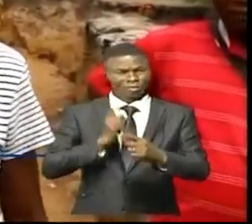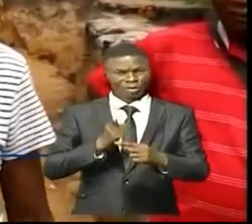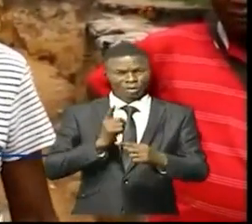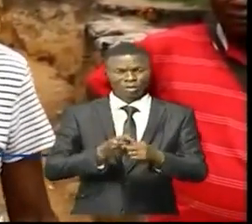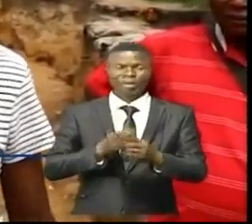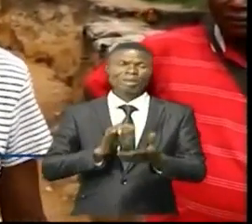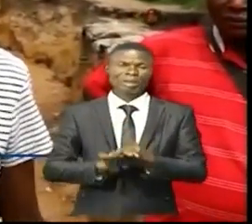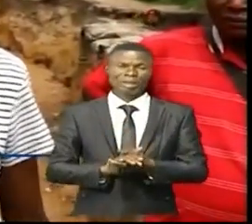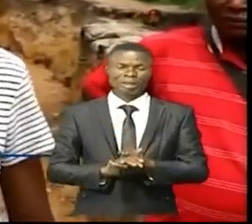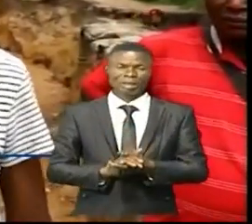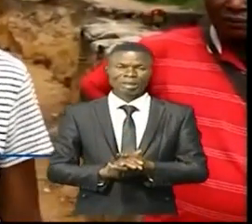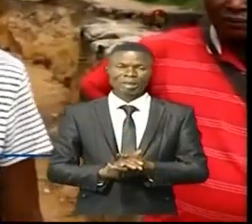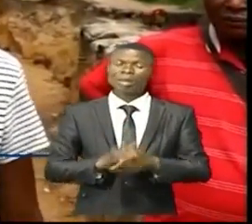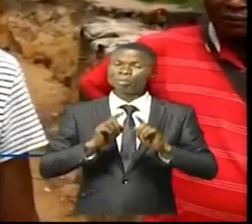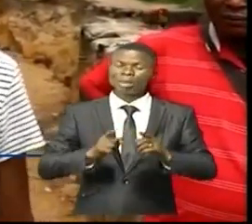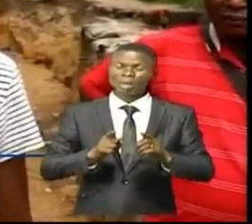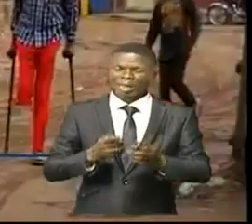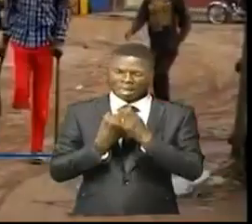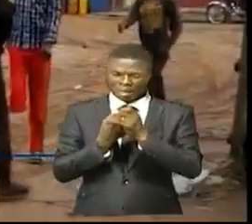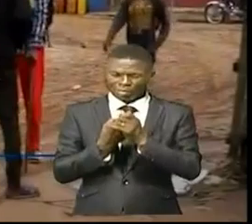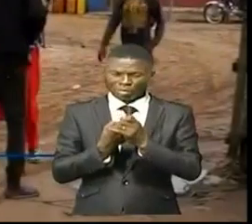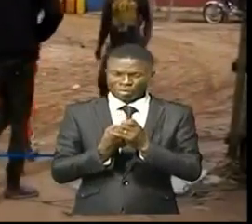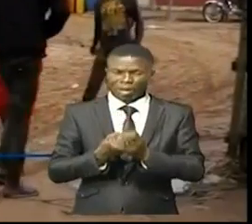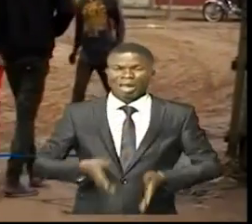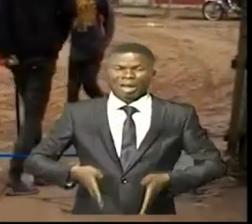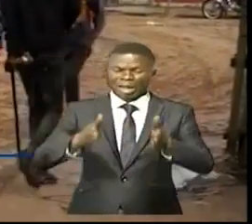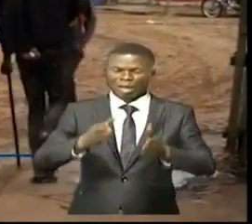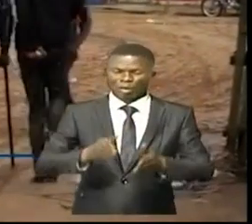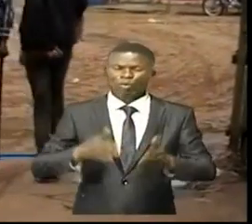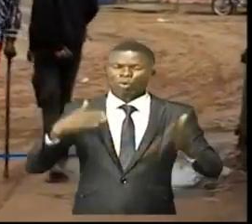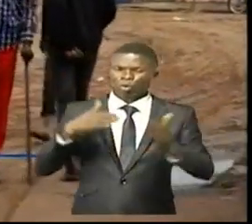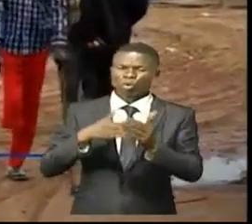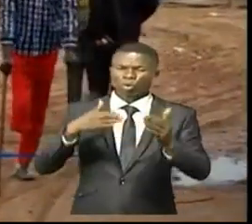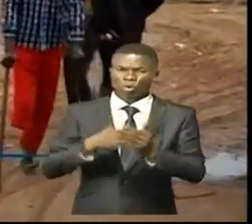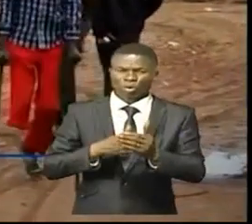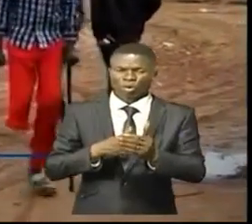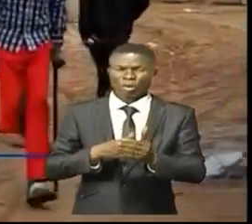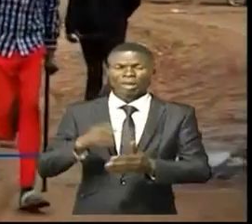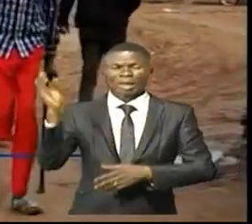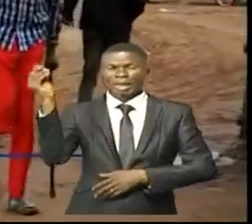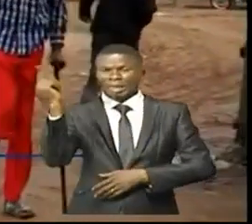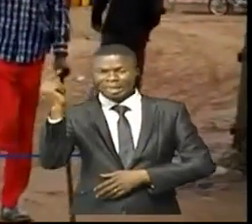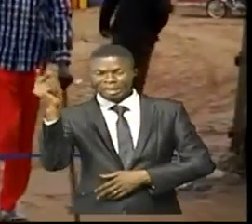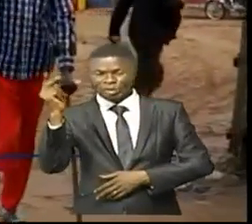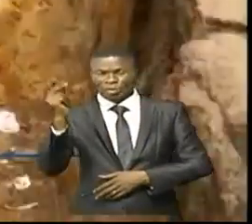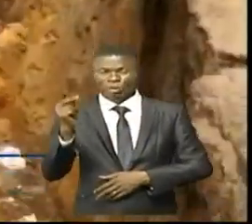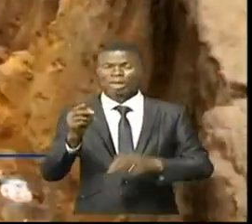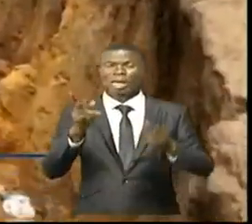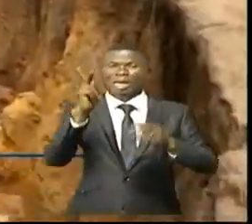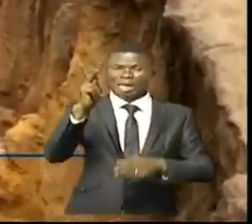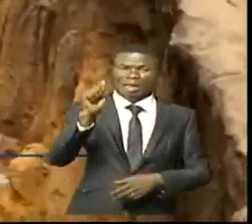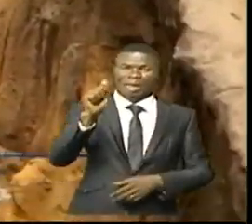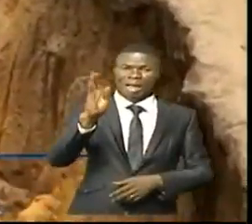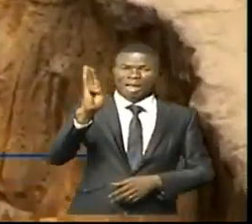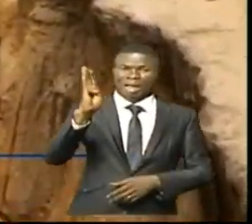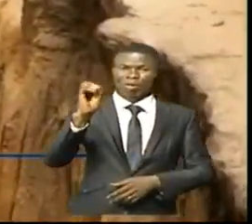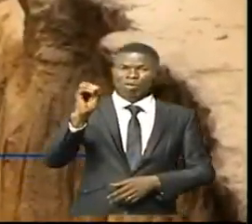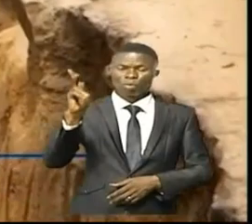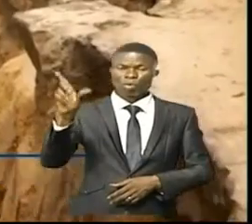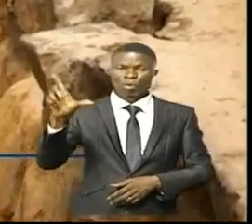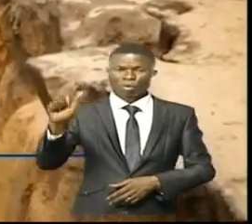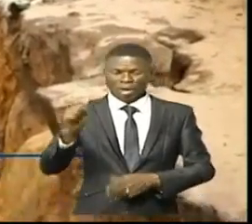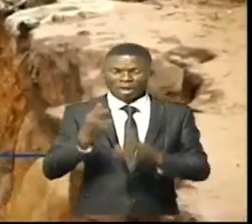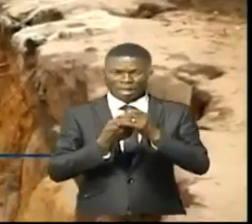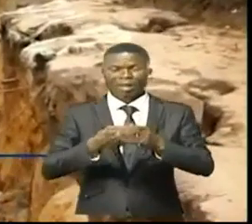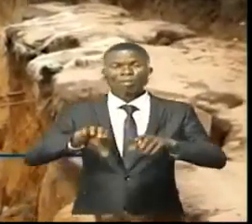parce qu'il y a la pluie qui menace tout le temps. La route nationale 1 Kikuti-Kakobola est aussi menacée par ses têtes d'érosion.